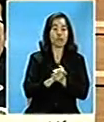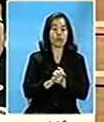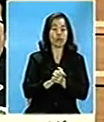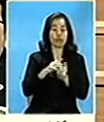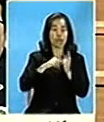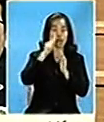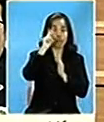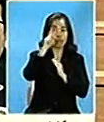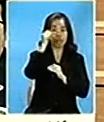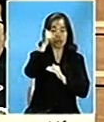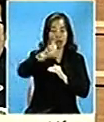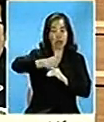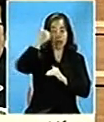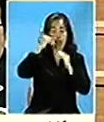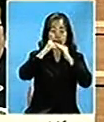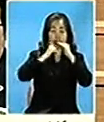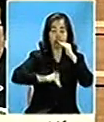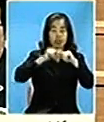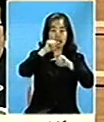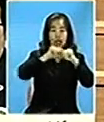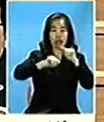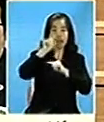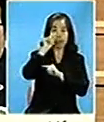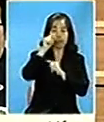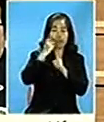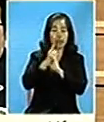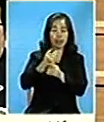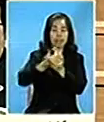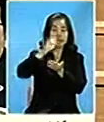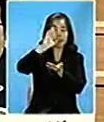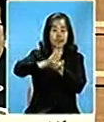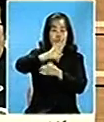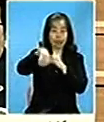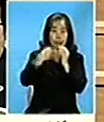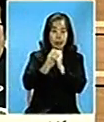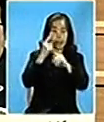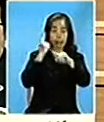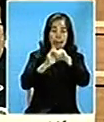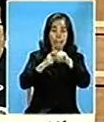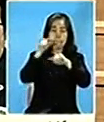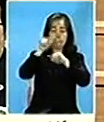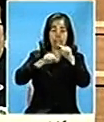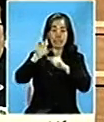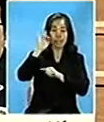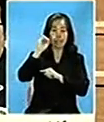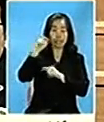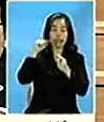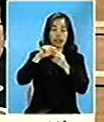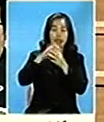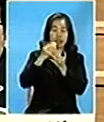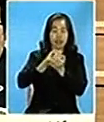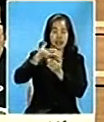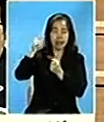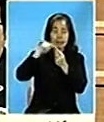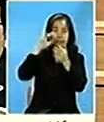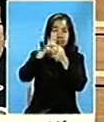กู้ได้ไม่เกินนะครับ 20% ของวงเงินงบประมาณทั้งหมดบวกกับอีก 80% ของการคืนช